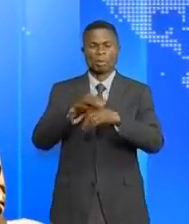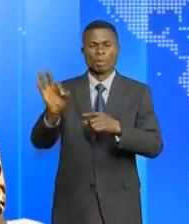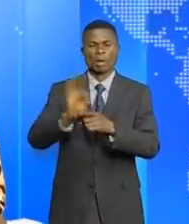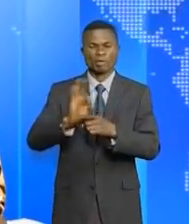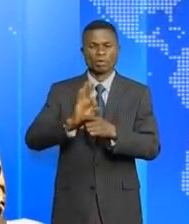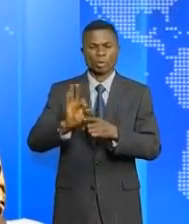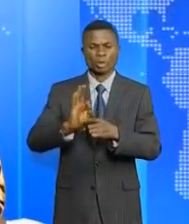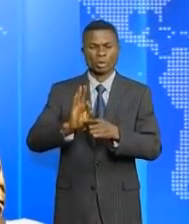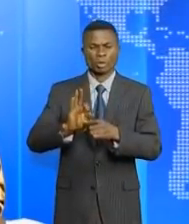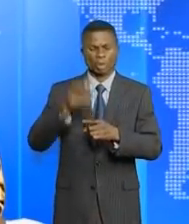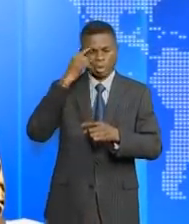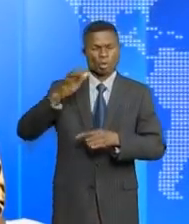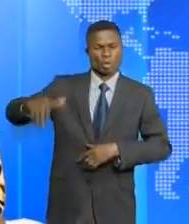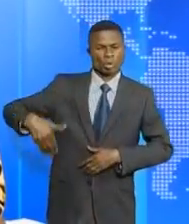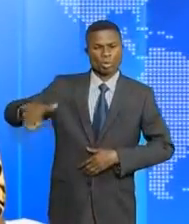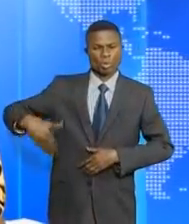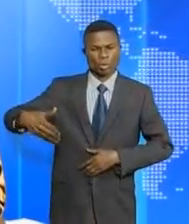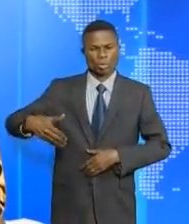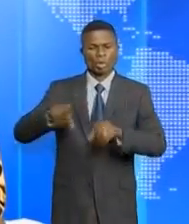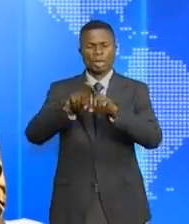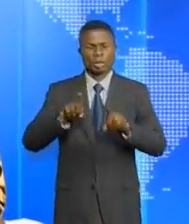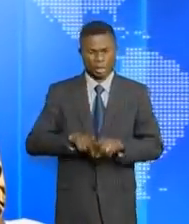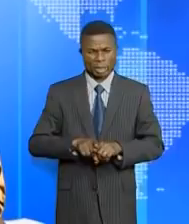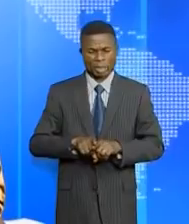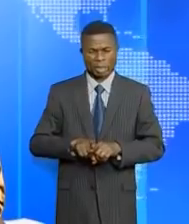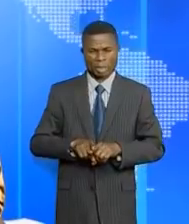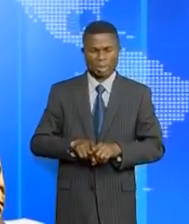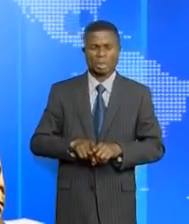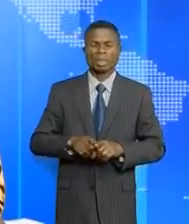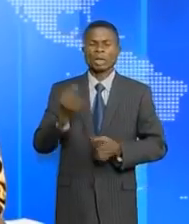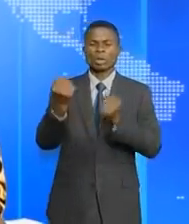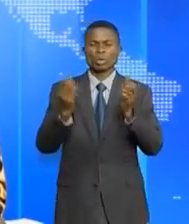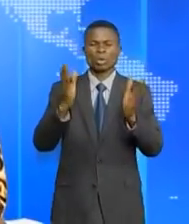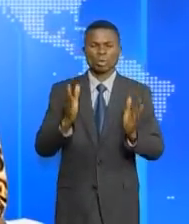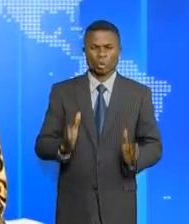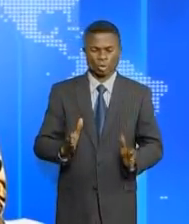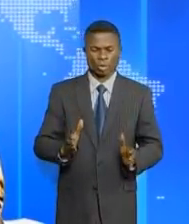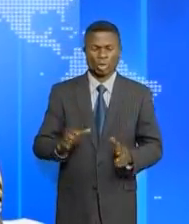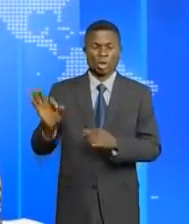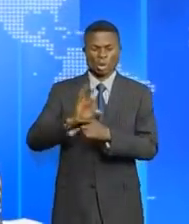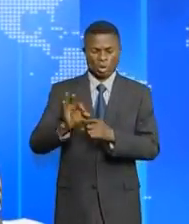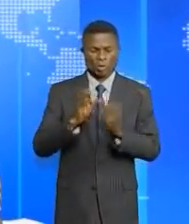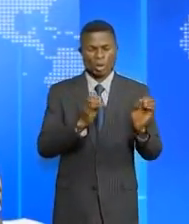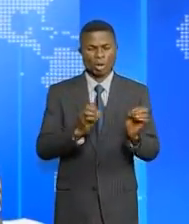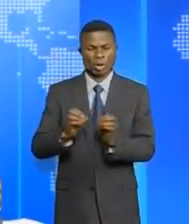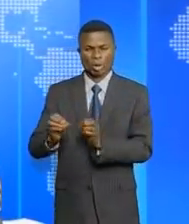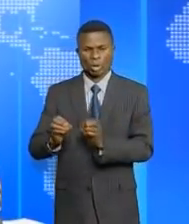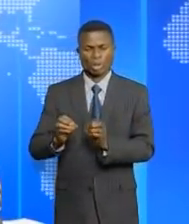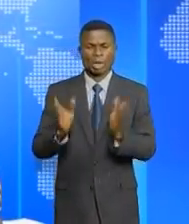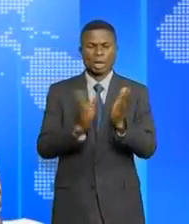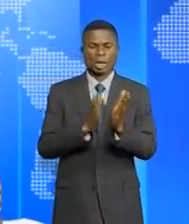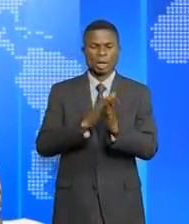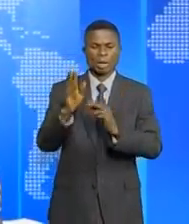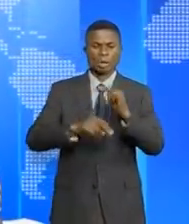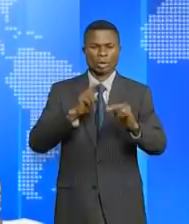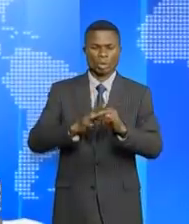la coupe et couture ainsi qu'à l'automobile. Cette formation était organisée par l'Institut national